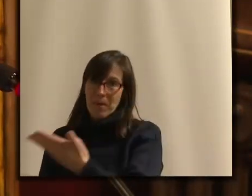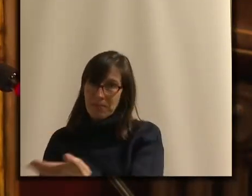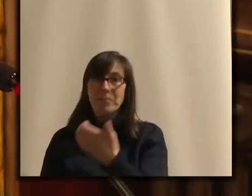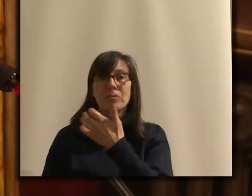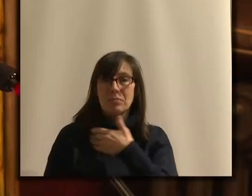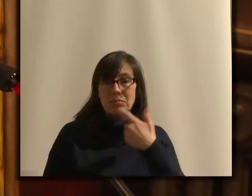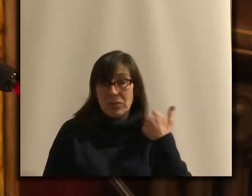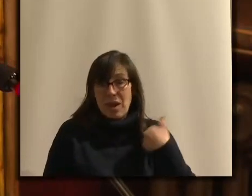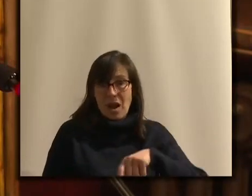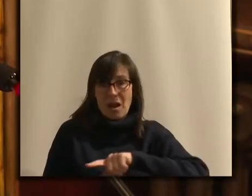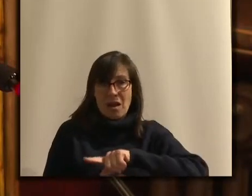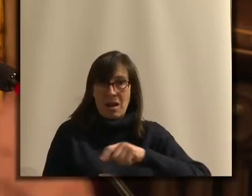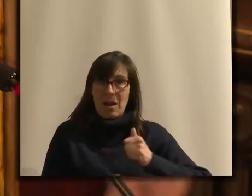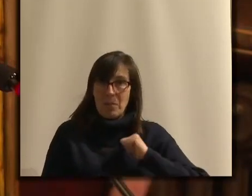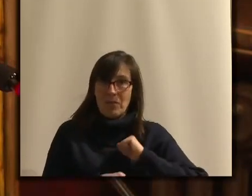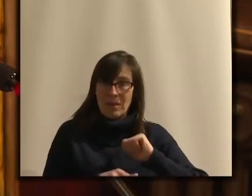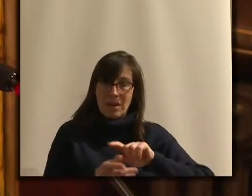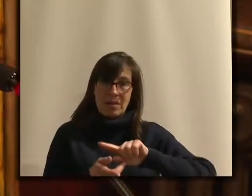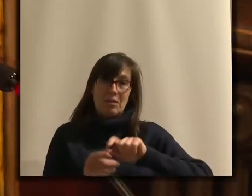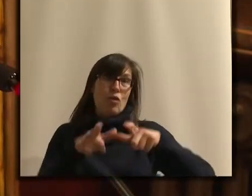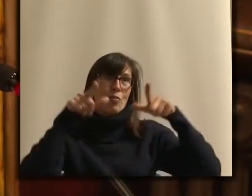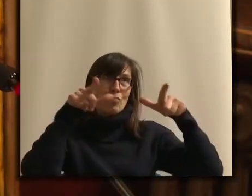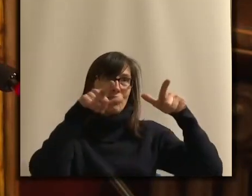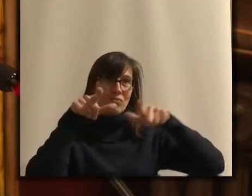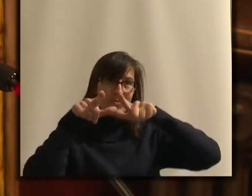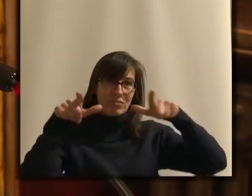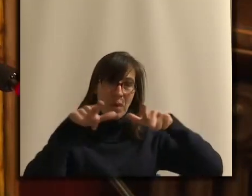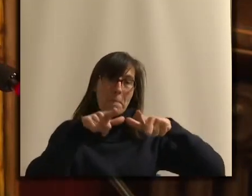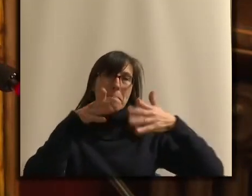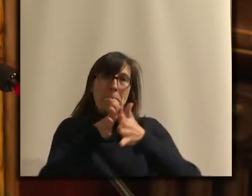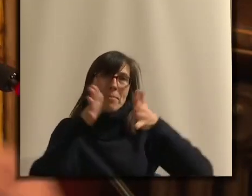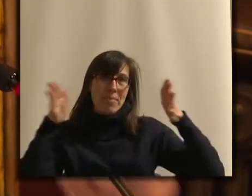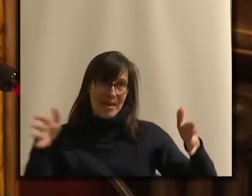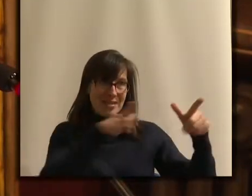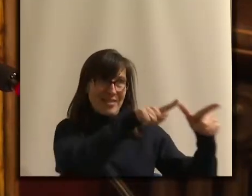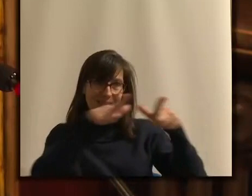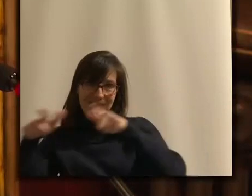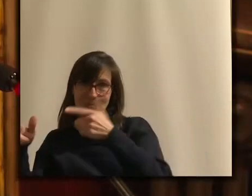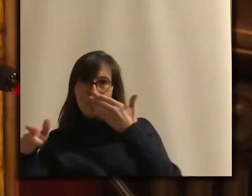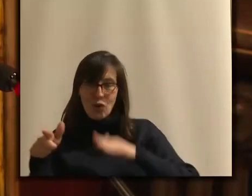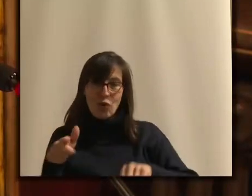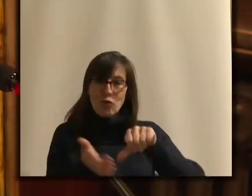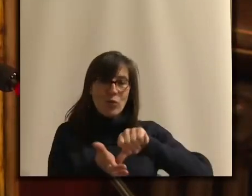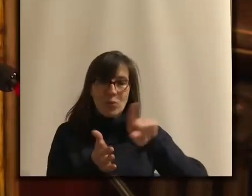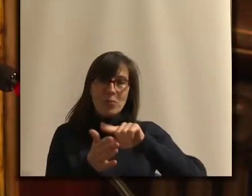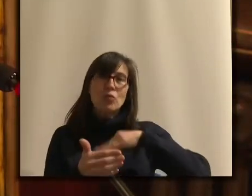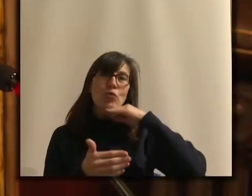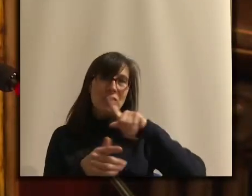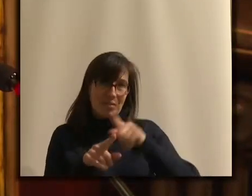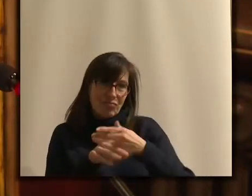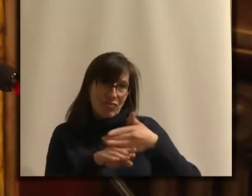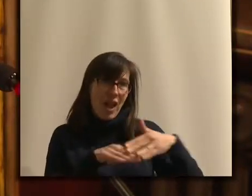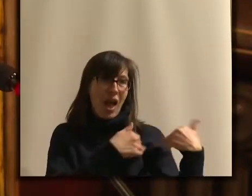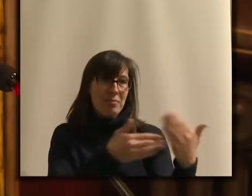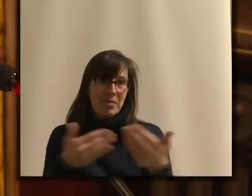dotat ja aquestes dues cobertes de més superfície de les que serien les òptimes pel centre, pensant en poder fer autoconsum compartit